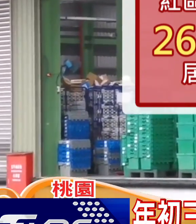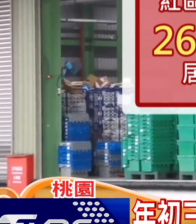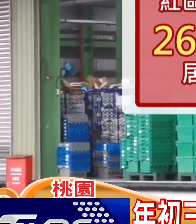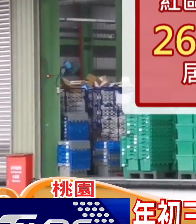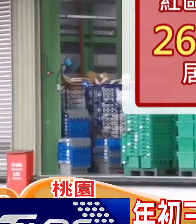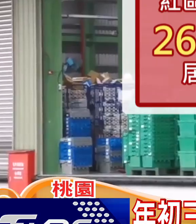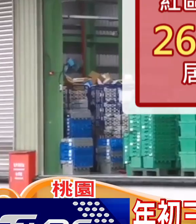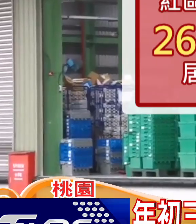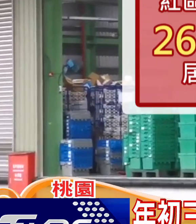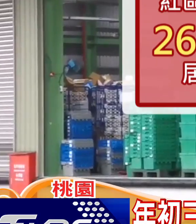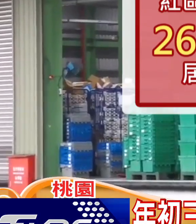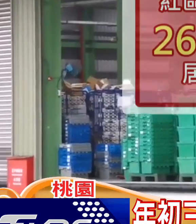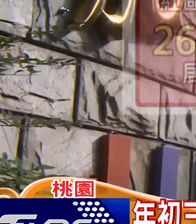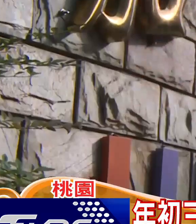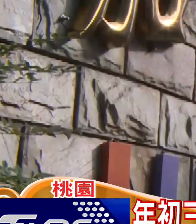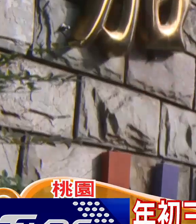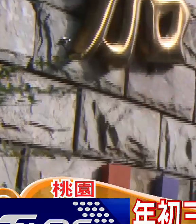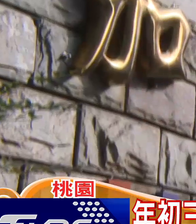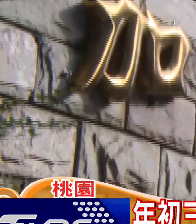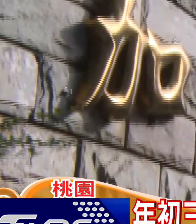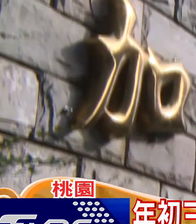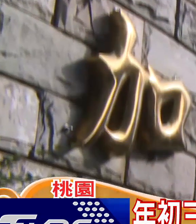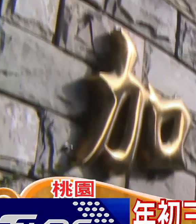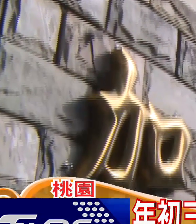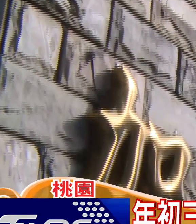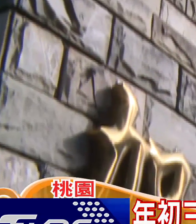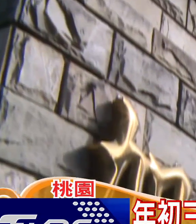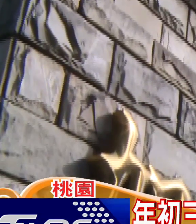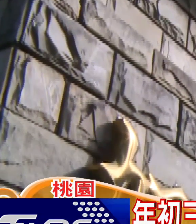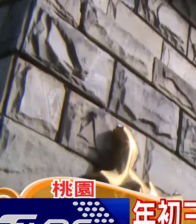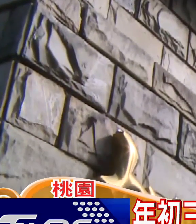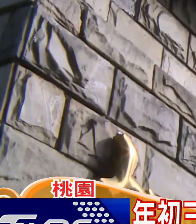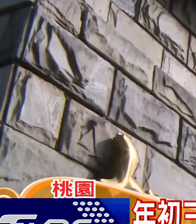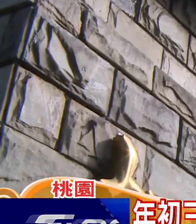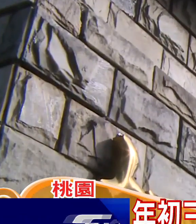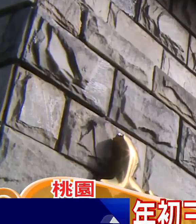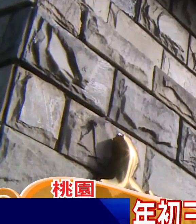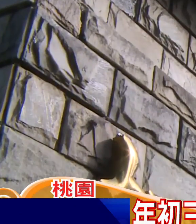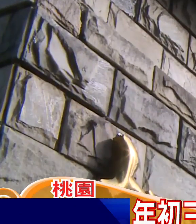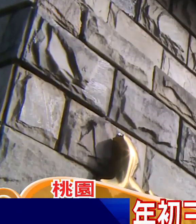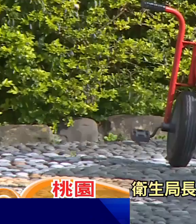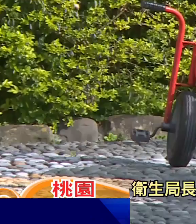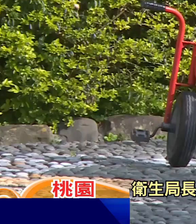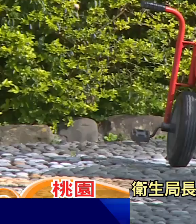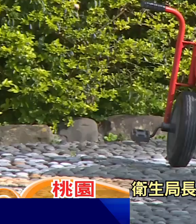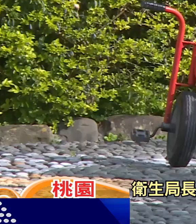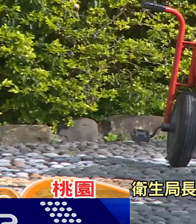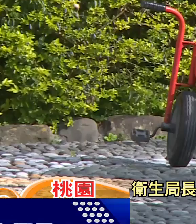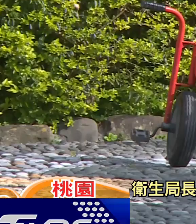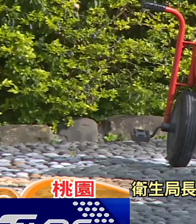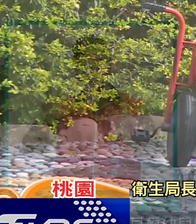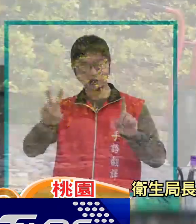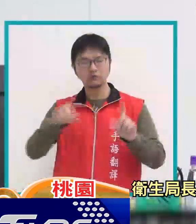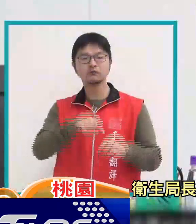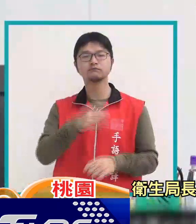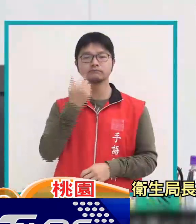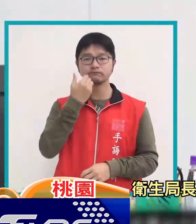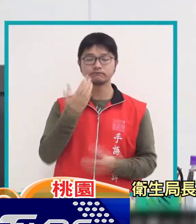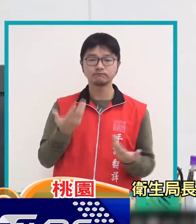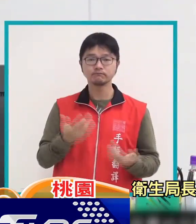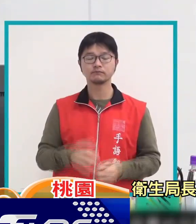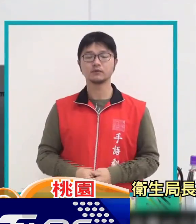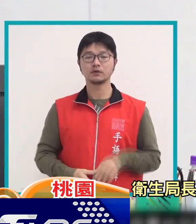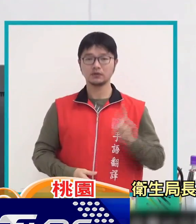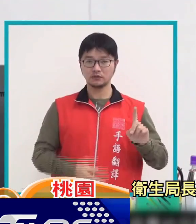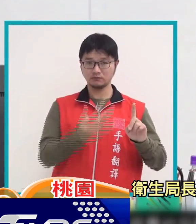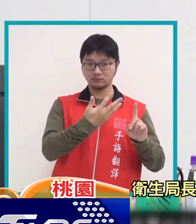5天，2月6号要二采。 加贝尔幼儿园新增一人，他是19052，他是